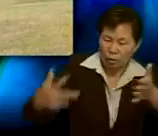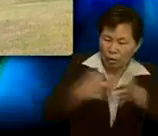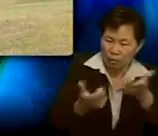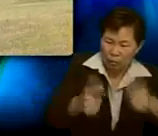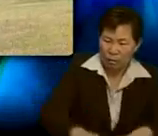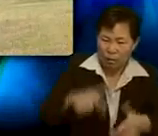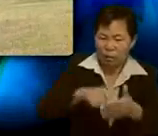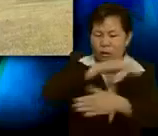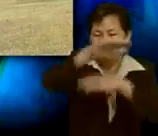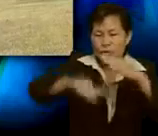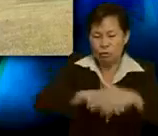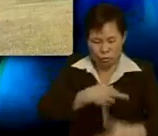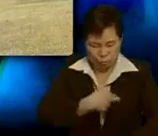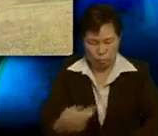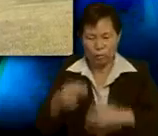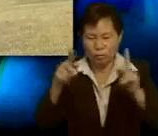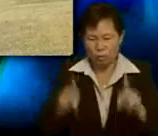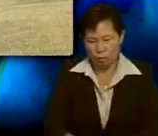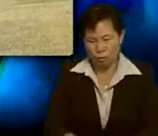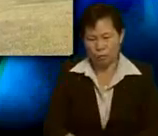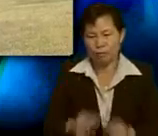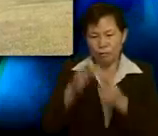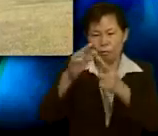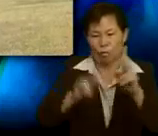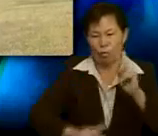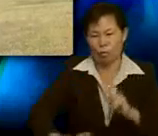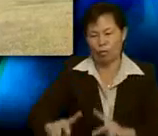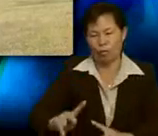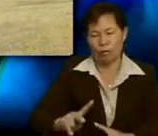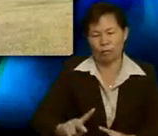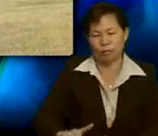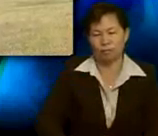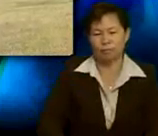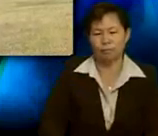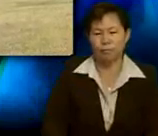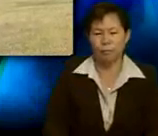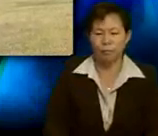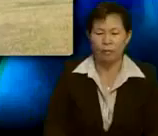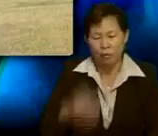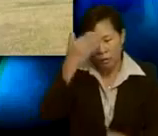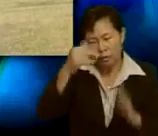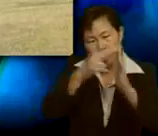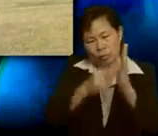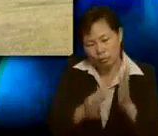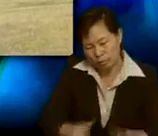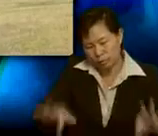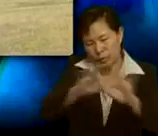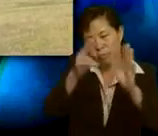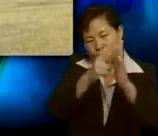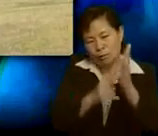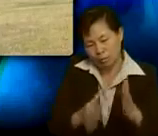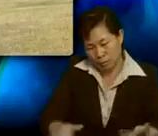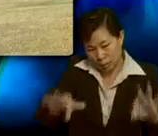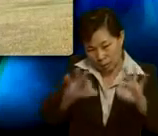akan berlaku. Dan ini semua akan merugikan semua pihak, terutama orang itu sendiri. Jadi kepada adik-adik, kenapa undang-undang itu penting, peraturan itu